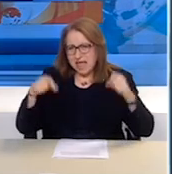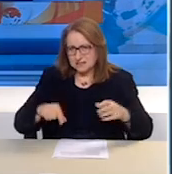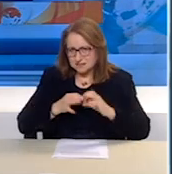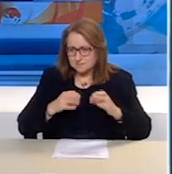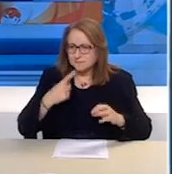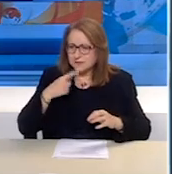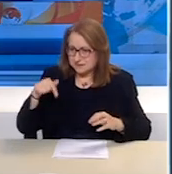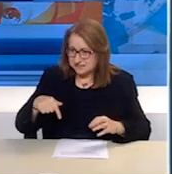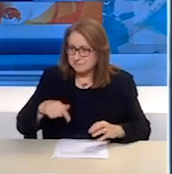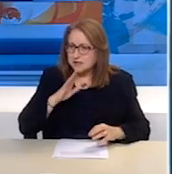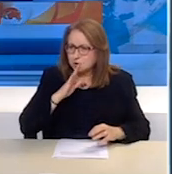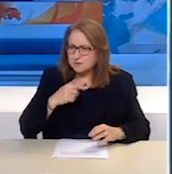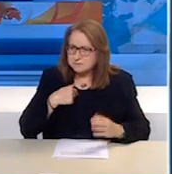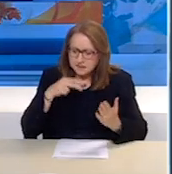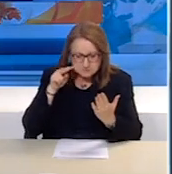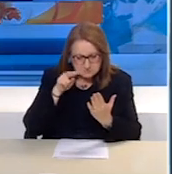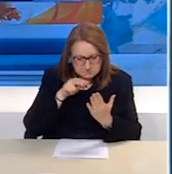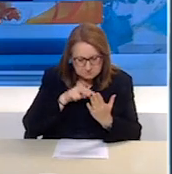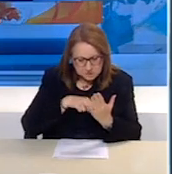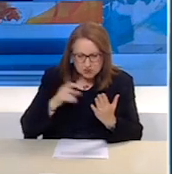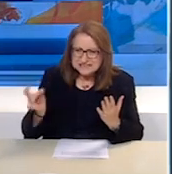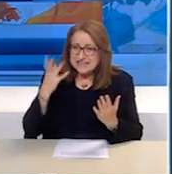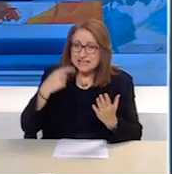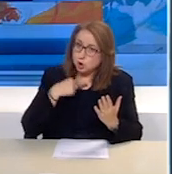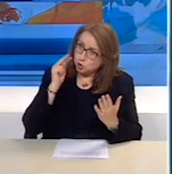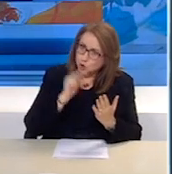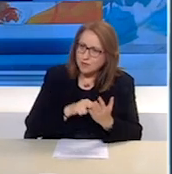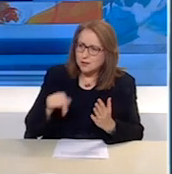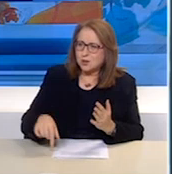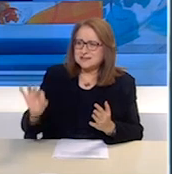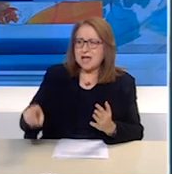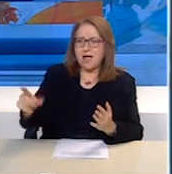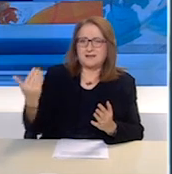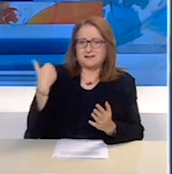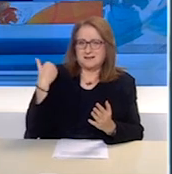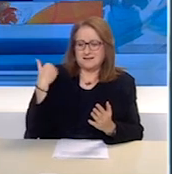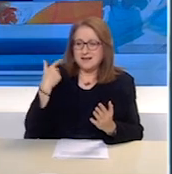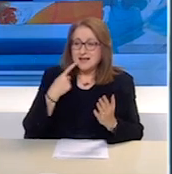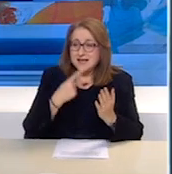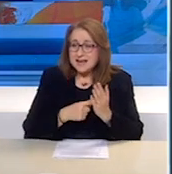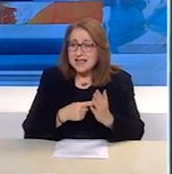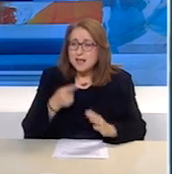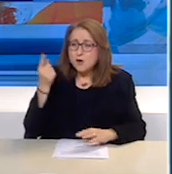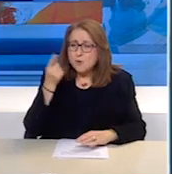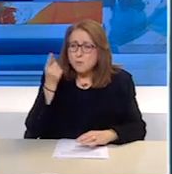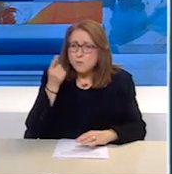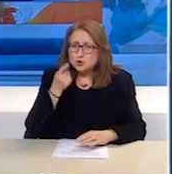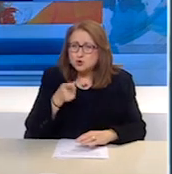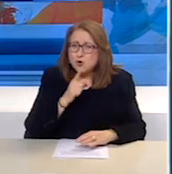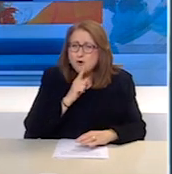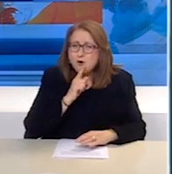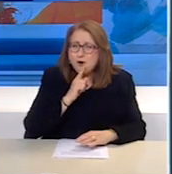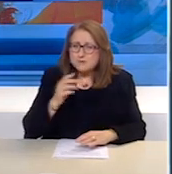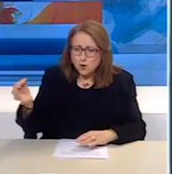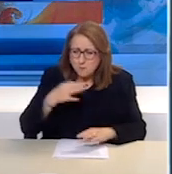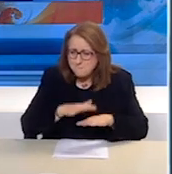κοίταξα, χωρίς να ξέρω βέβαια ότι θα με ρωτήσετε γι' αυτό, για να δω τι συμβαίνει, λέει ότι είναι πάρα πάρα πολύ μικρός αριθμός των περιστατικών αυτών και ότι